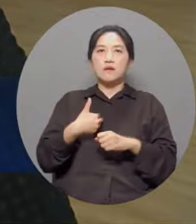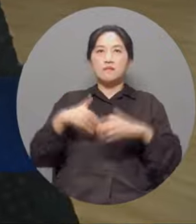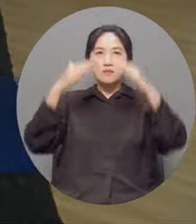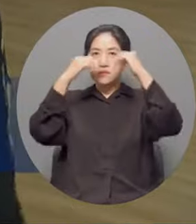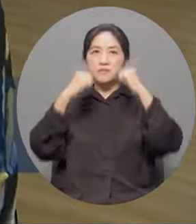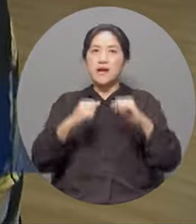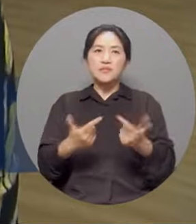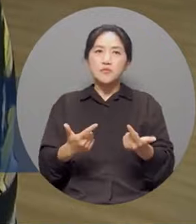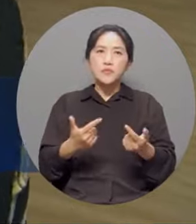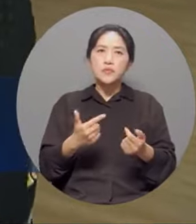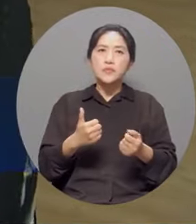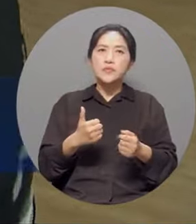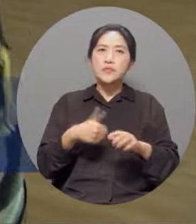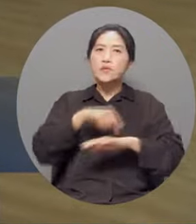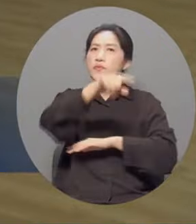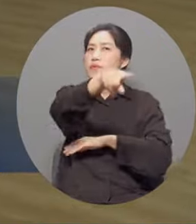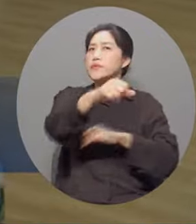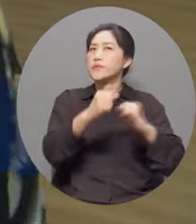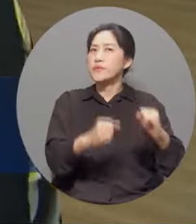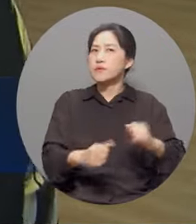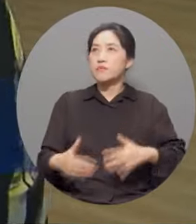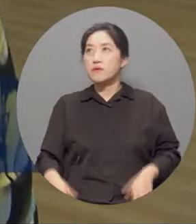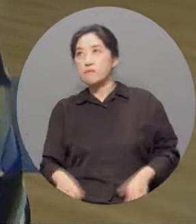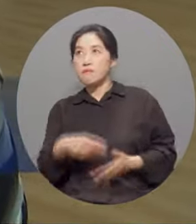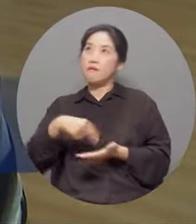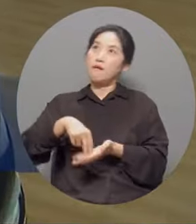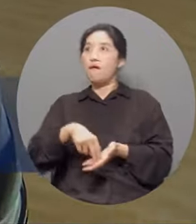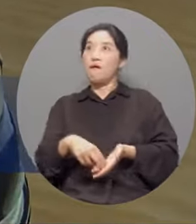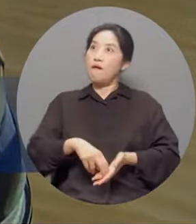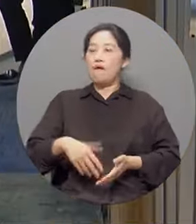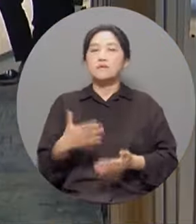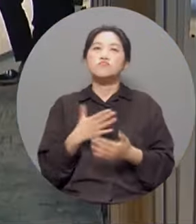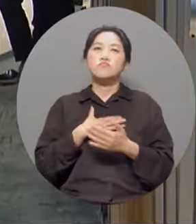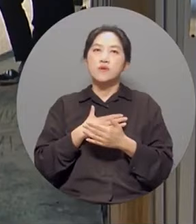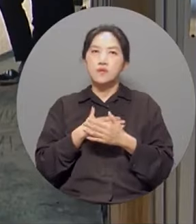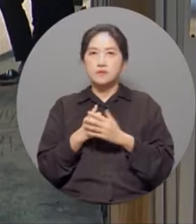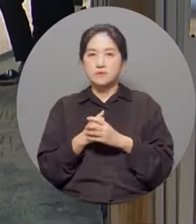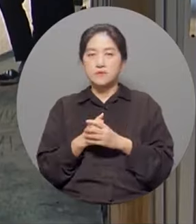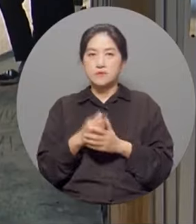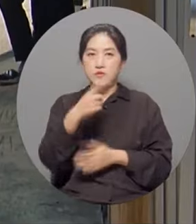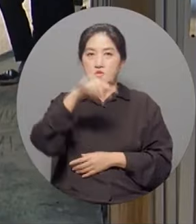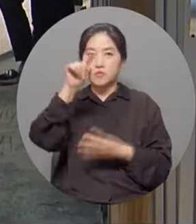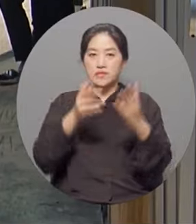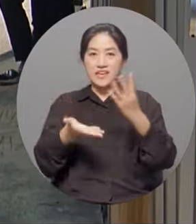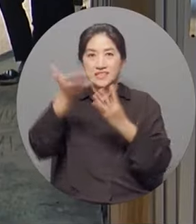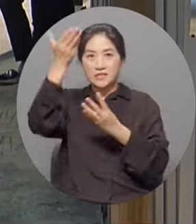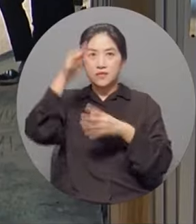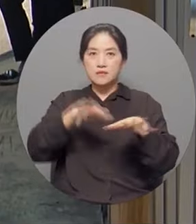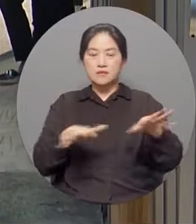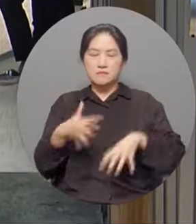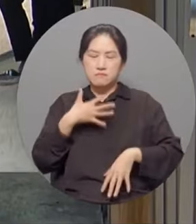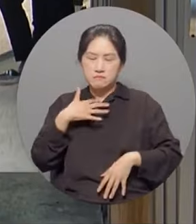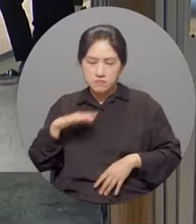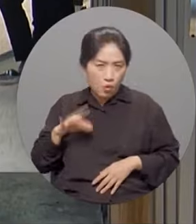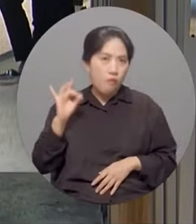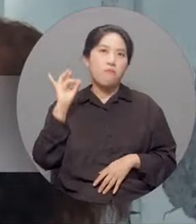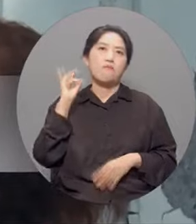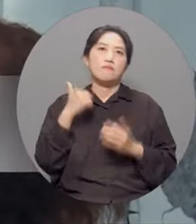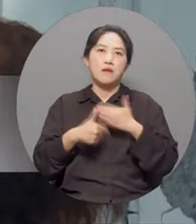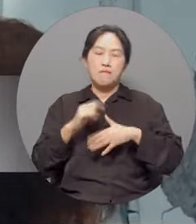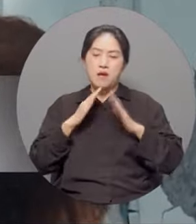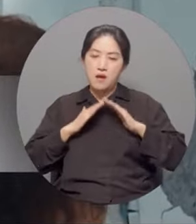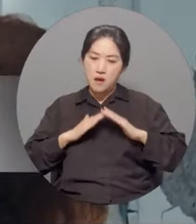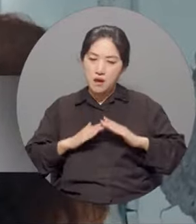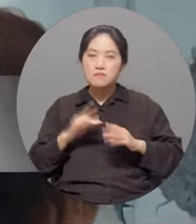없었어. 어디가 있는데 몸대가 흔들어져서 불안스럽지. 규모 4 이상의 지진을 처음 겪은 주민들의 심리 안정을